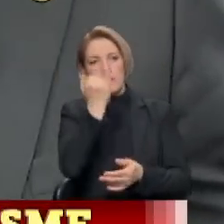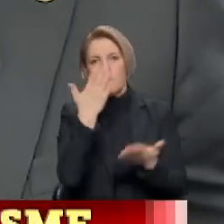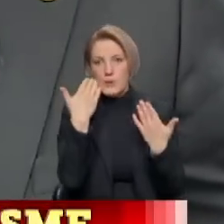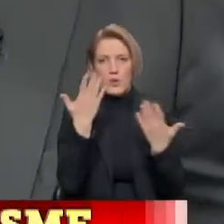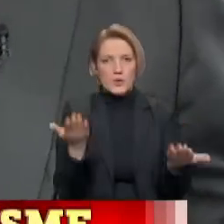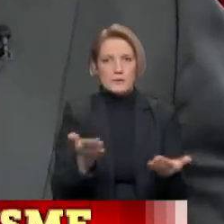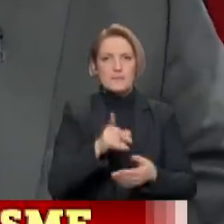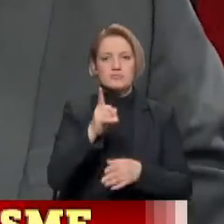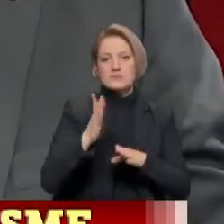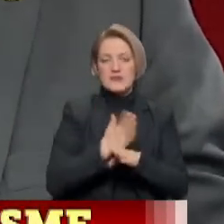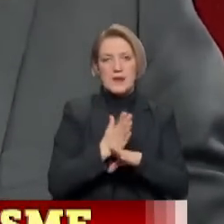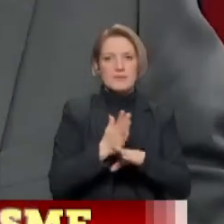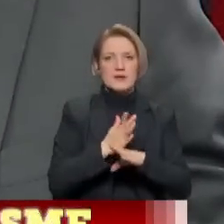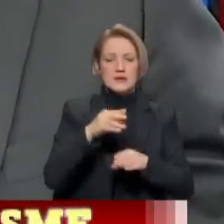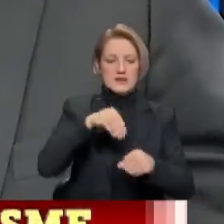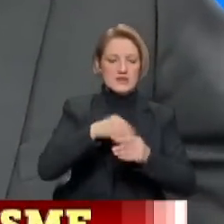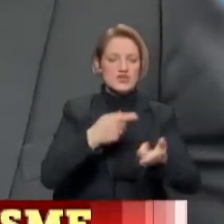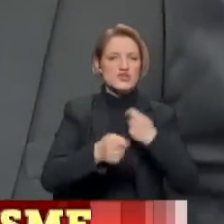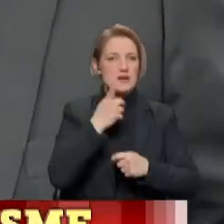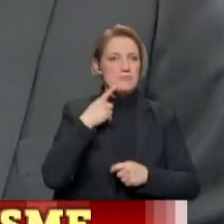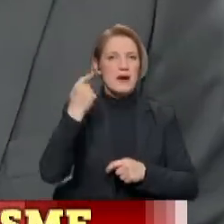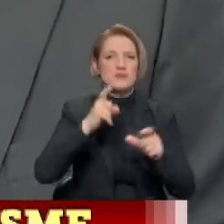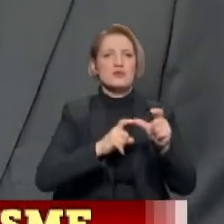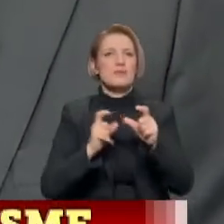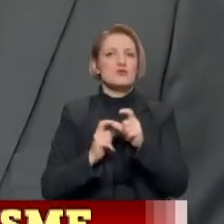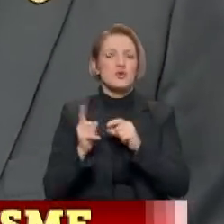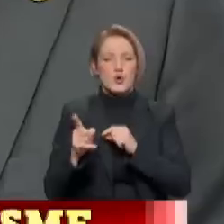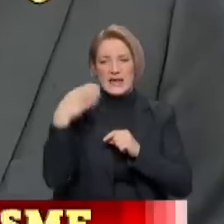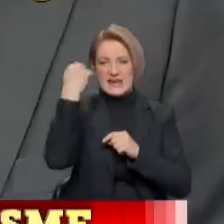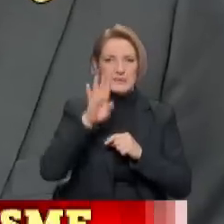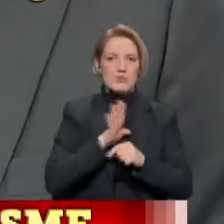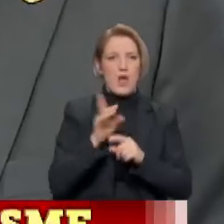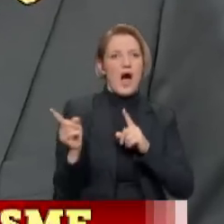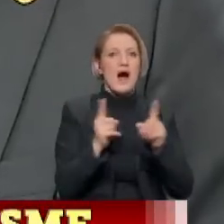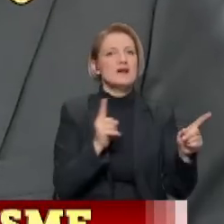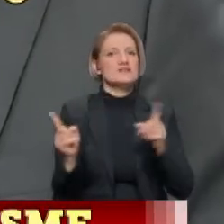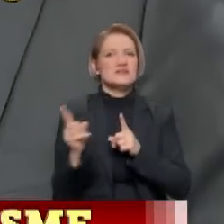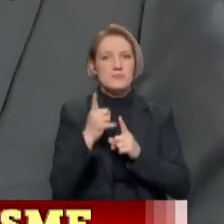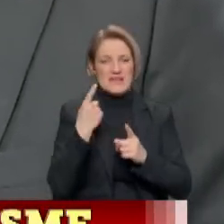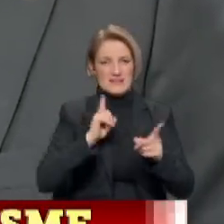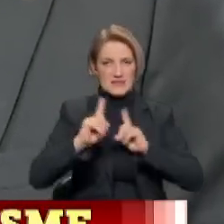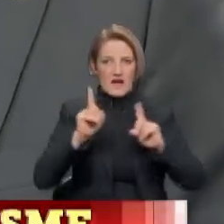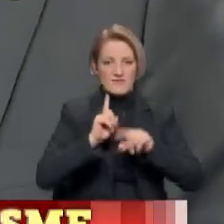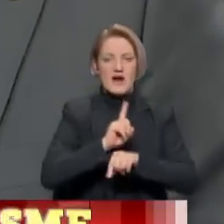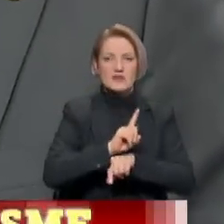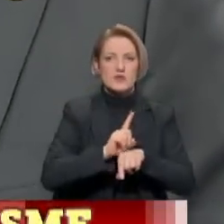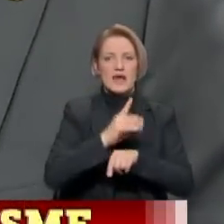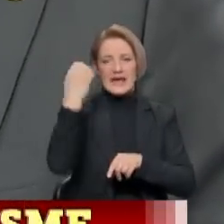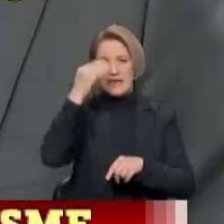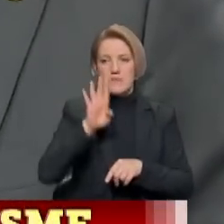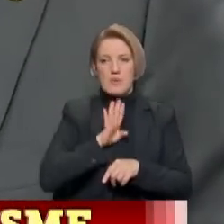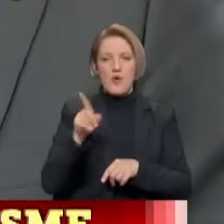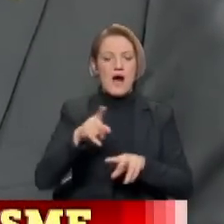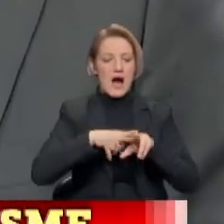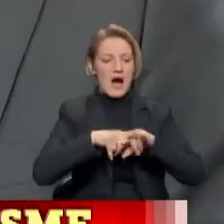nedeniyle İçişleri Bakanı Süleyman Soylu'yla Ekrem İmamoğlu arasında bir dava süreci var mı? Mesela Ekrem İmamoğlu